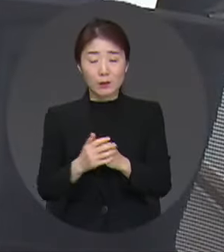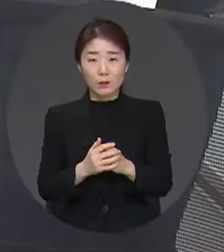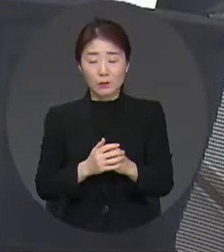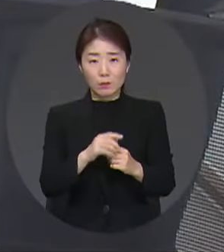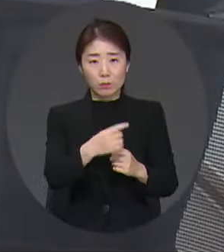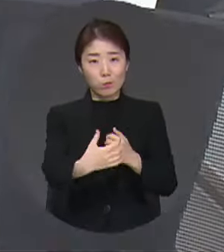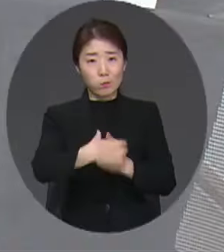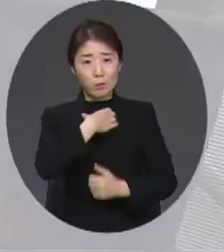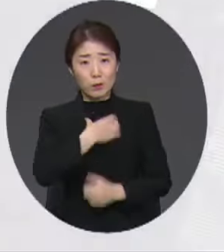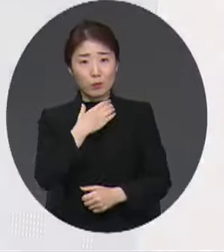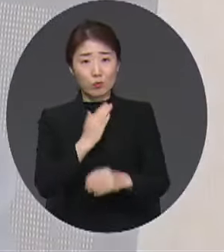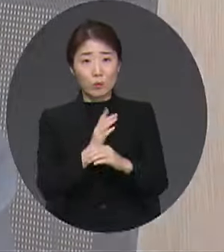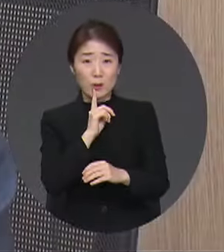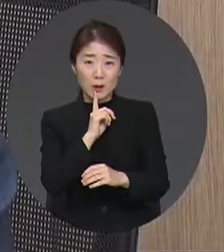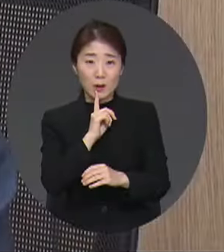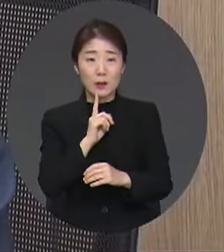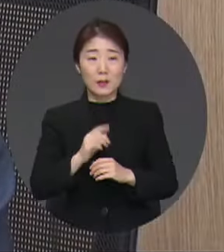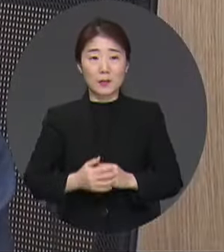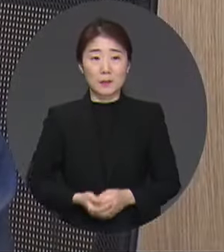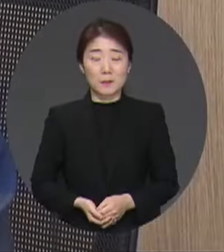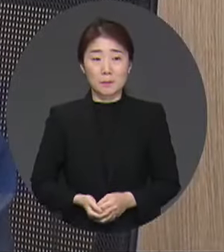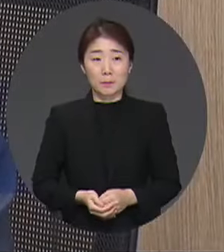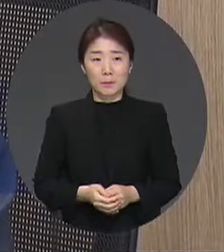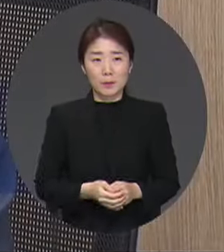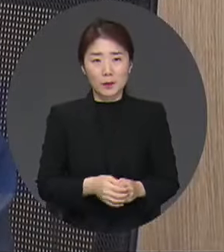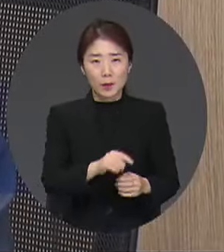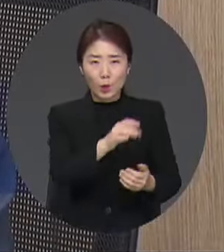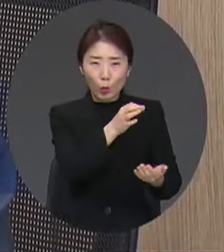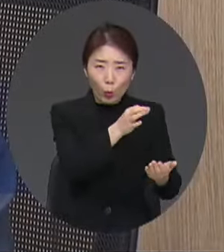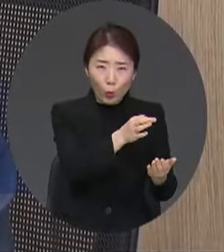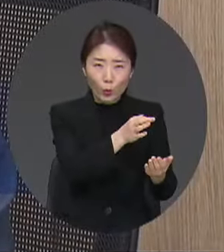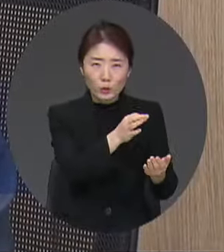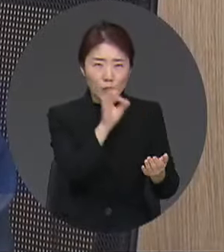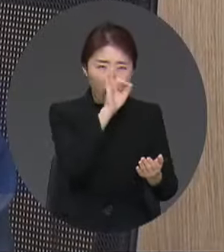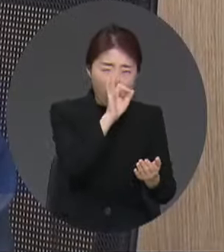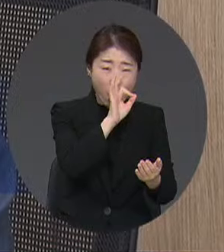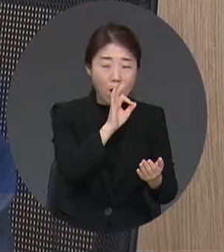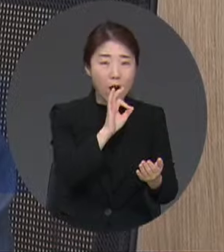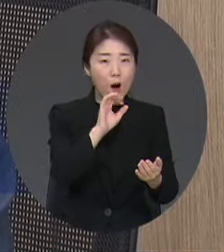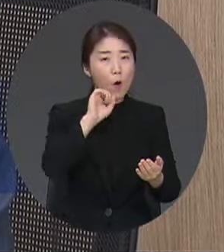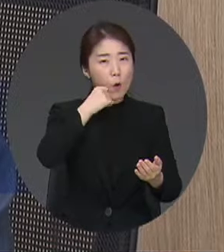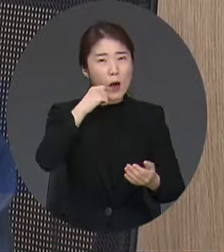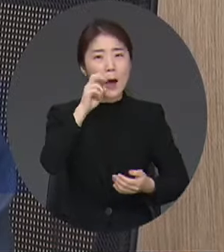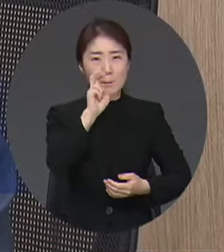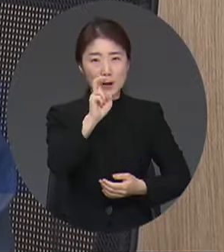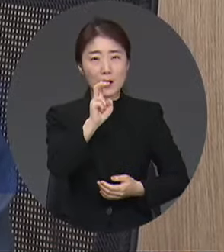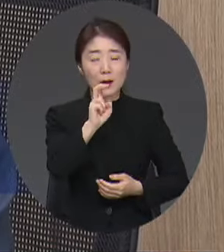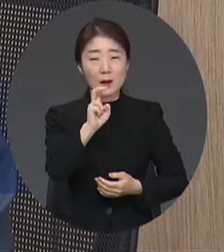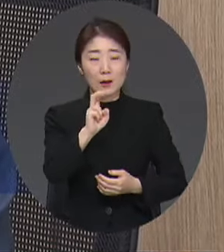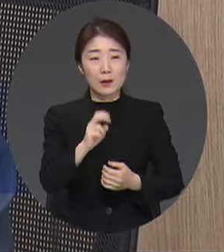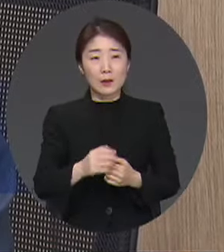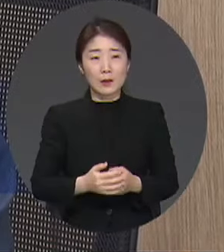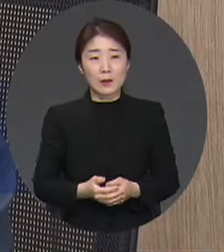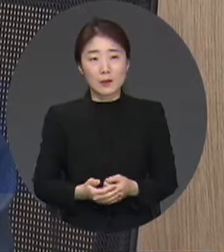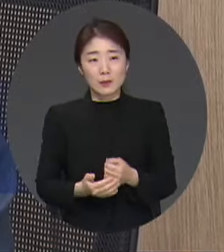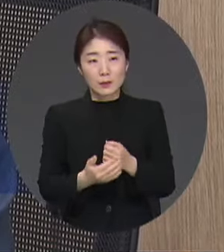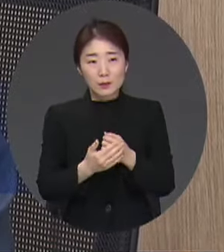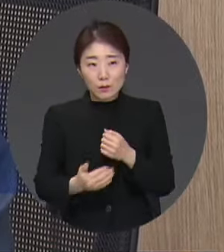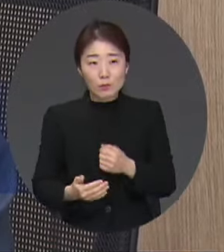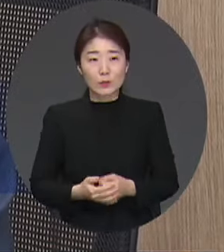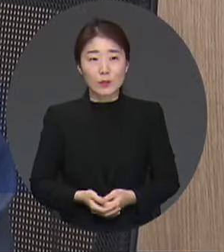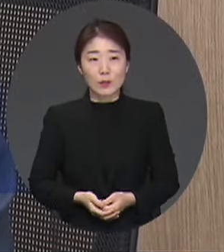있다고 주장했습니다 추가적으로 자기들 재원 마련하는데 상히 예상이 있는 걸로 알고 있습니다